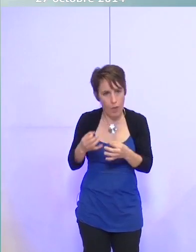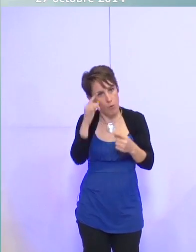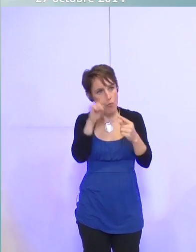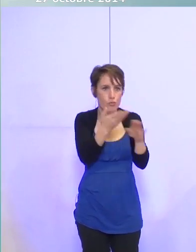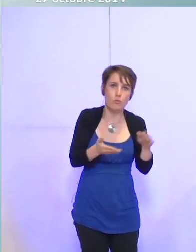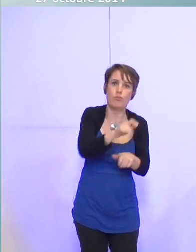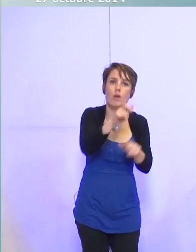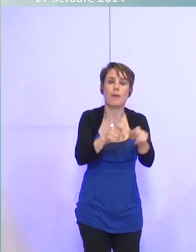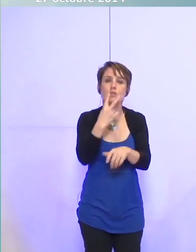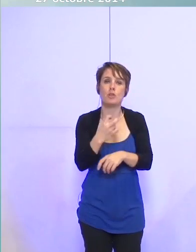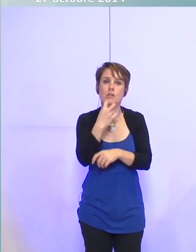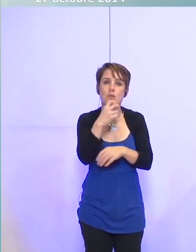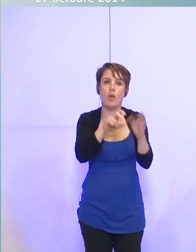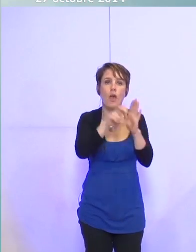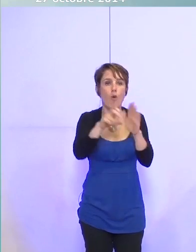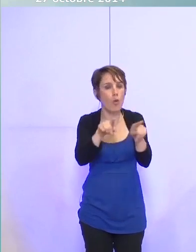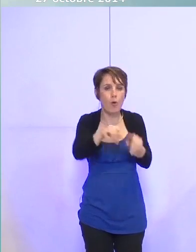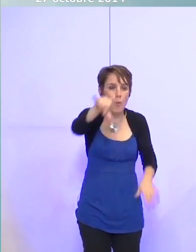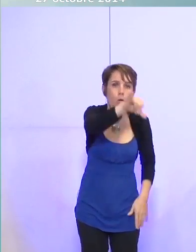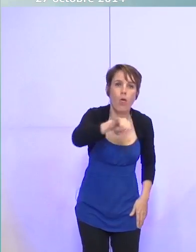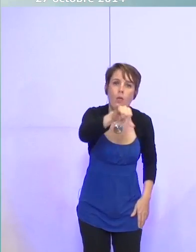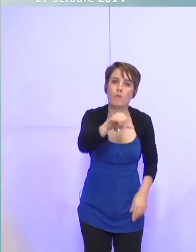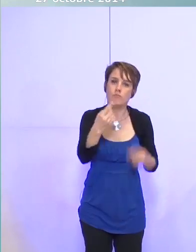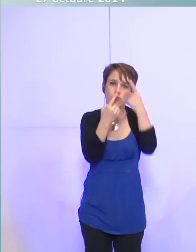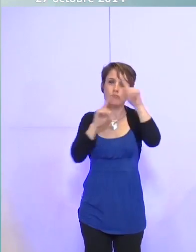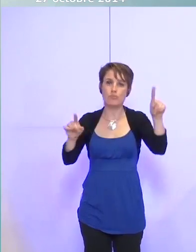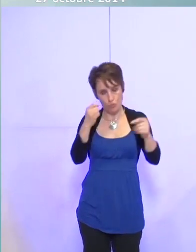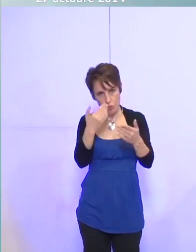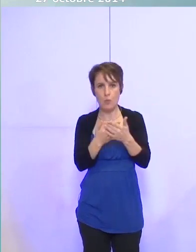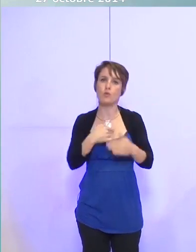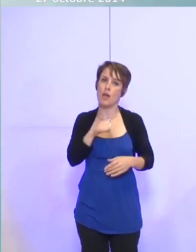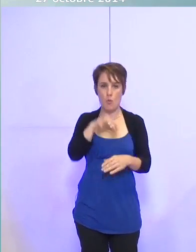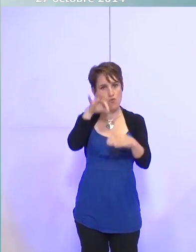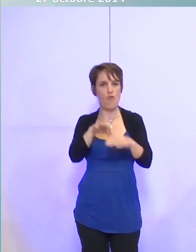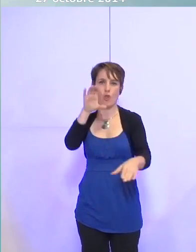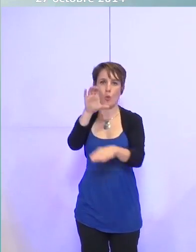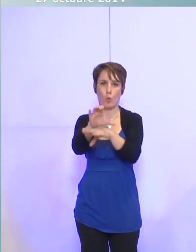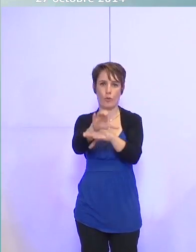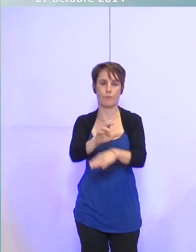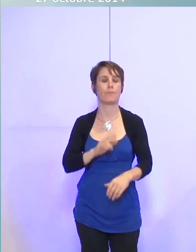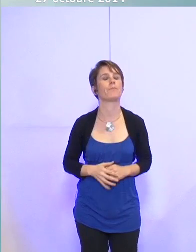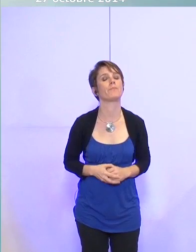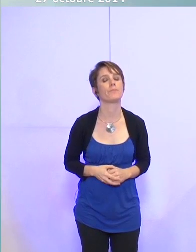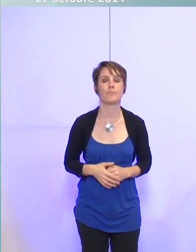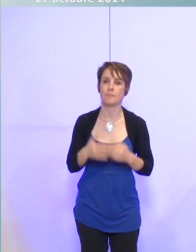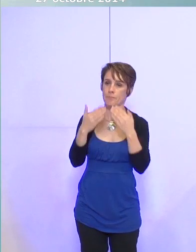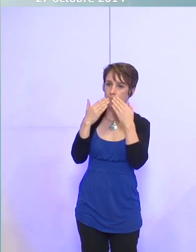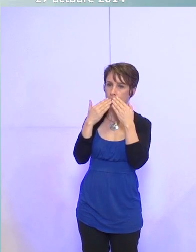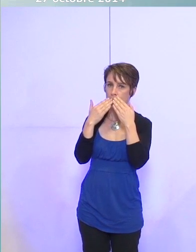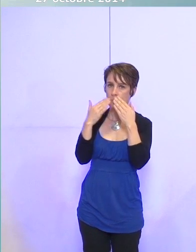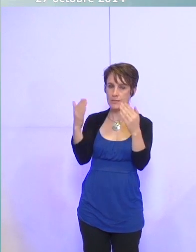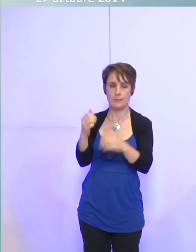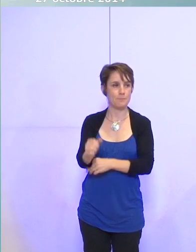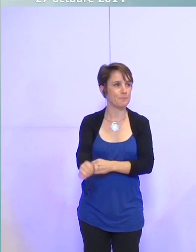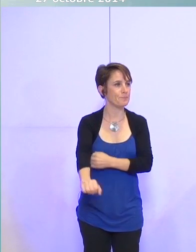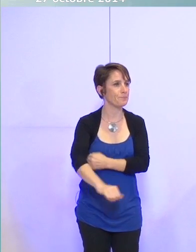laquelle nous voterons contre cette délibération. Merci. Je vous remercie. J'avais eu demande de